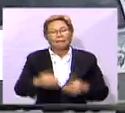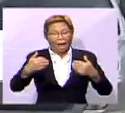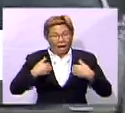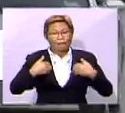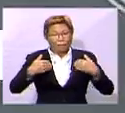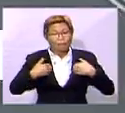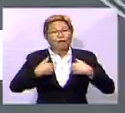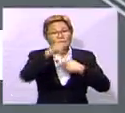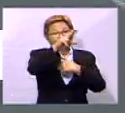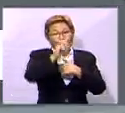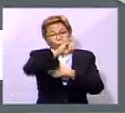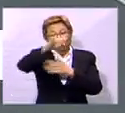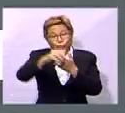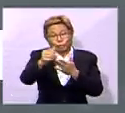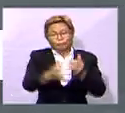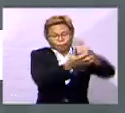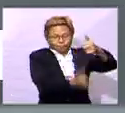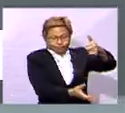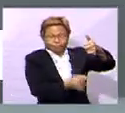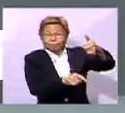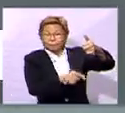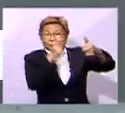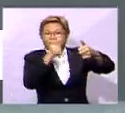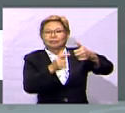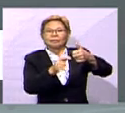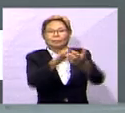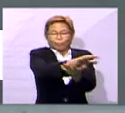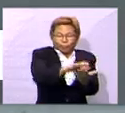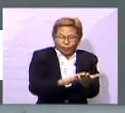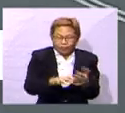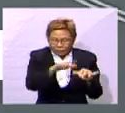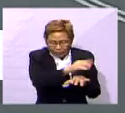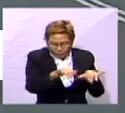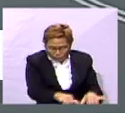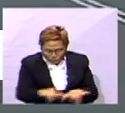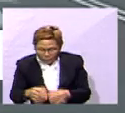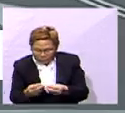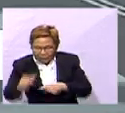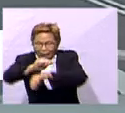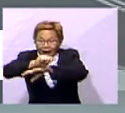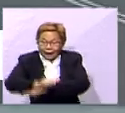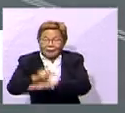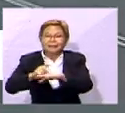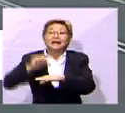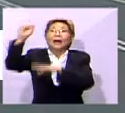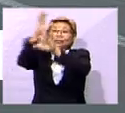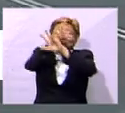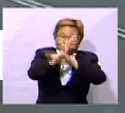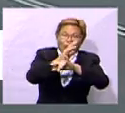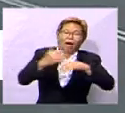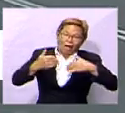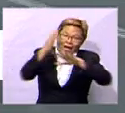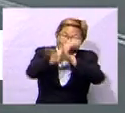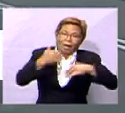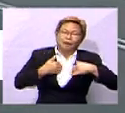ketinggalan R juta diperuntukkan bagi pemetaan serta pengukuran tanah-tanah adat di Sarawak dan Sabah yang menerima